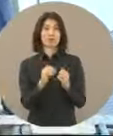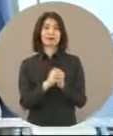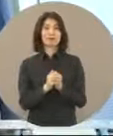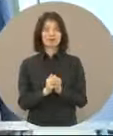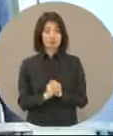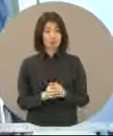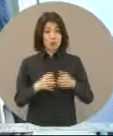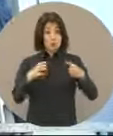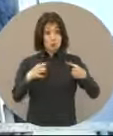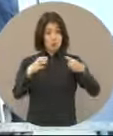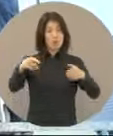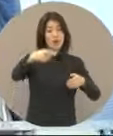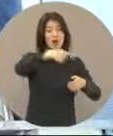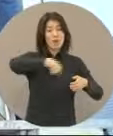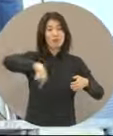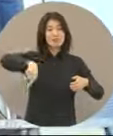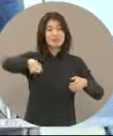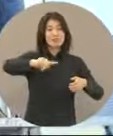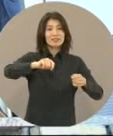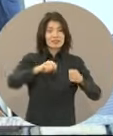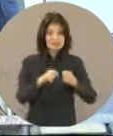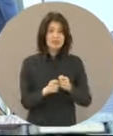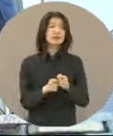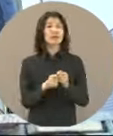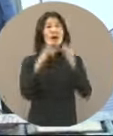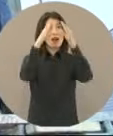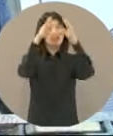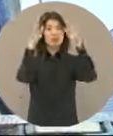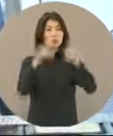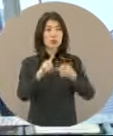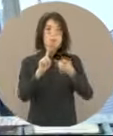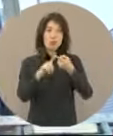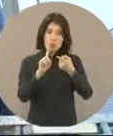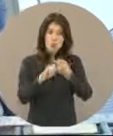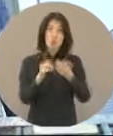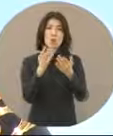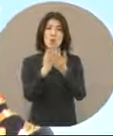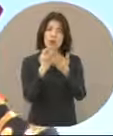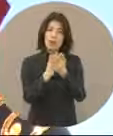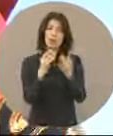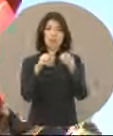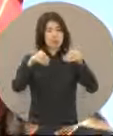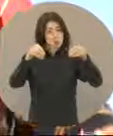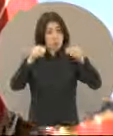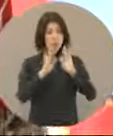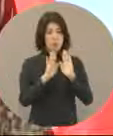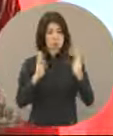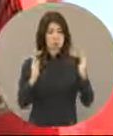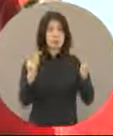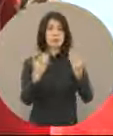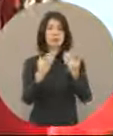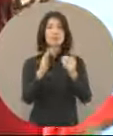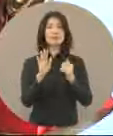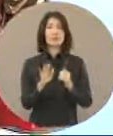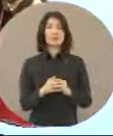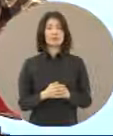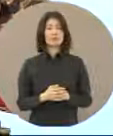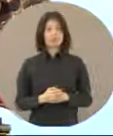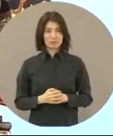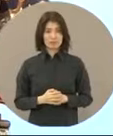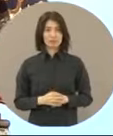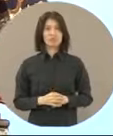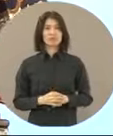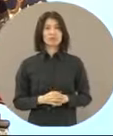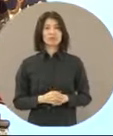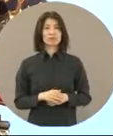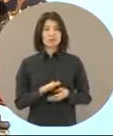上下の鉾の周りには金銀など色とりどりの人形にちなんだデザインの刺繍が施された幕を張ります。